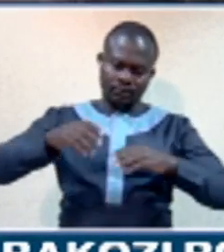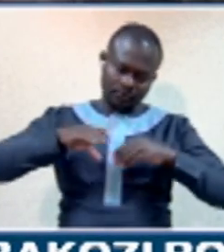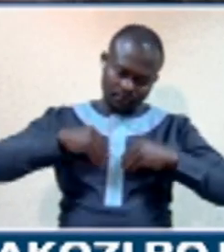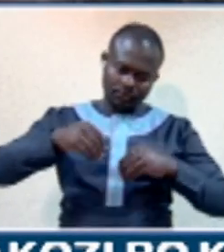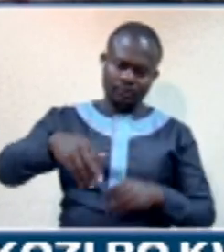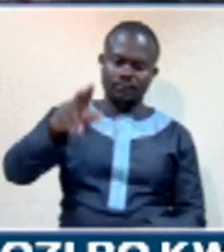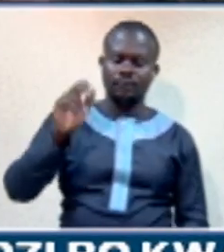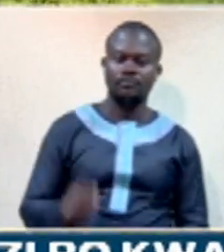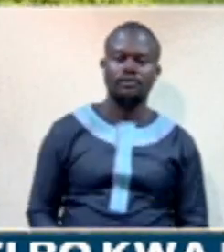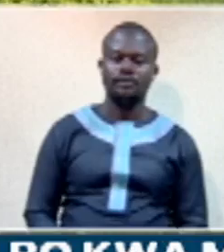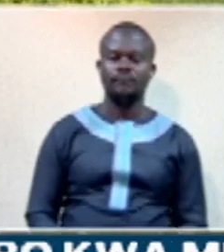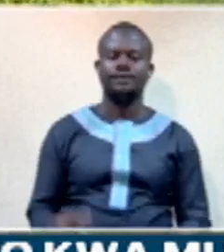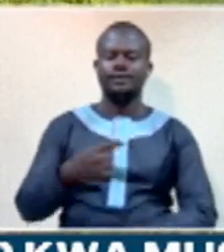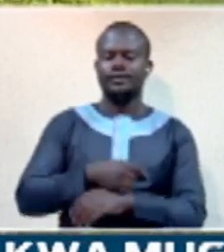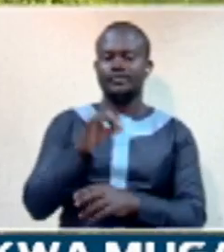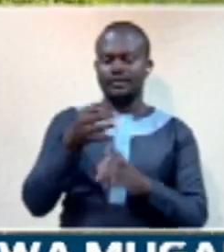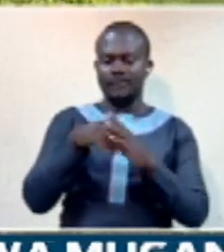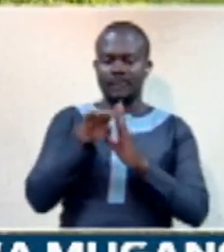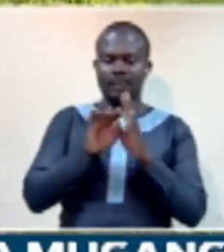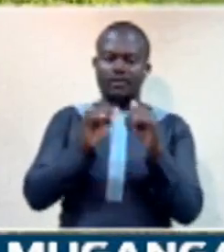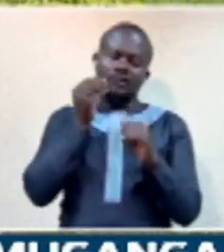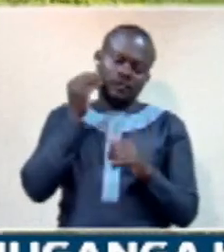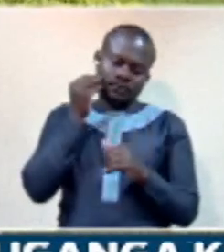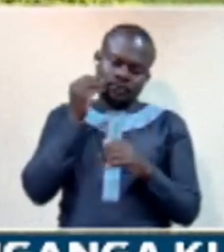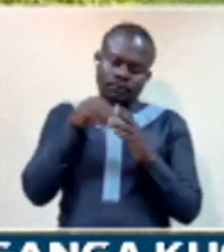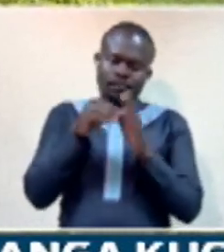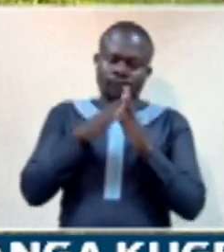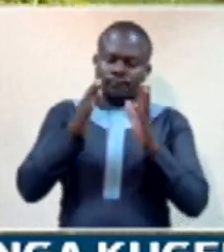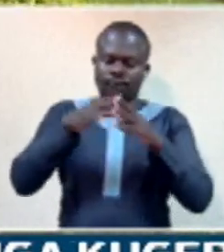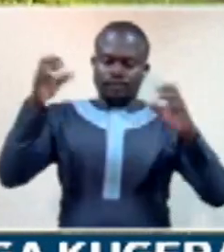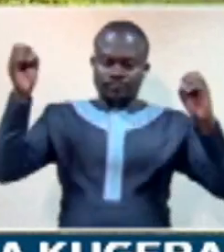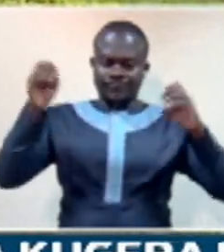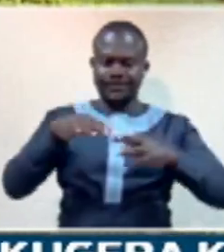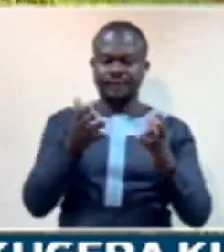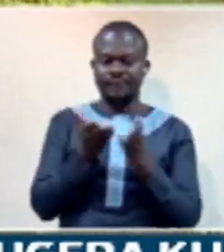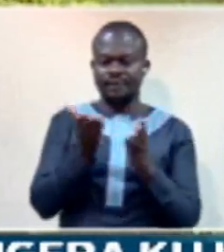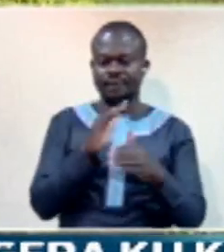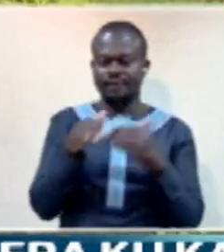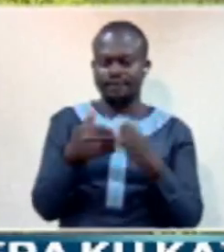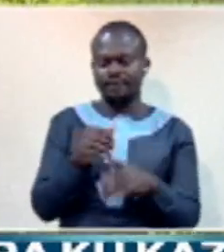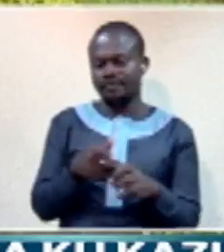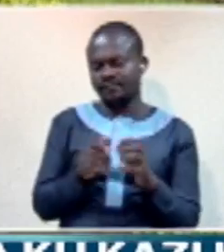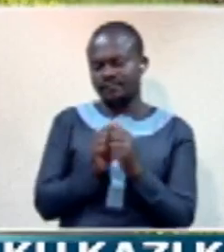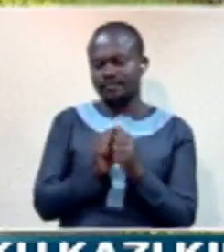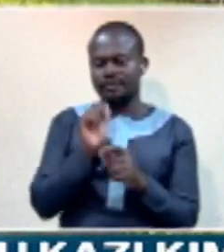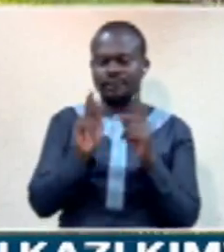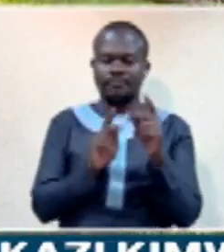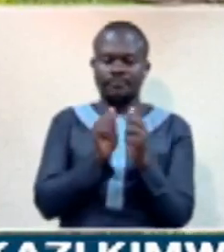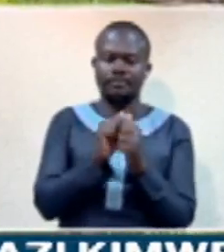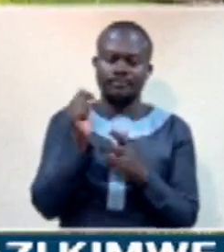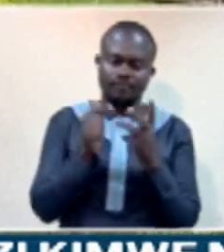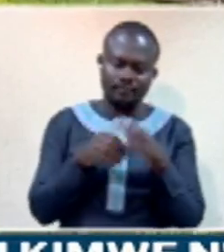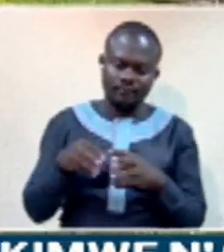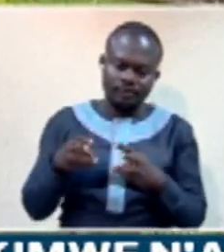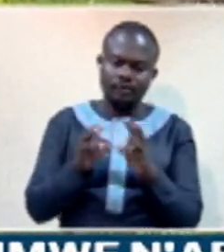bagatambuka. Ni ku munsi wa gatatu wa gahunda ya guma mu rugo ahangaha mu mujyi wa Kigali, aho serivisi zitandukanye zirimo izo gutwara abantu n'ibintu